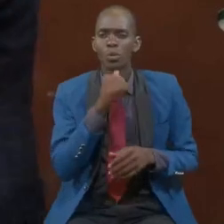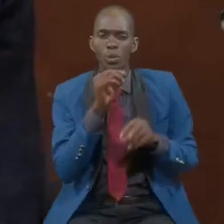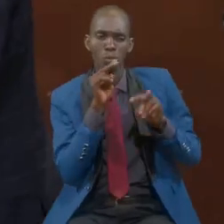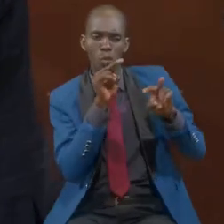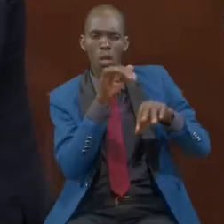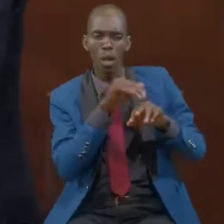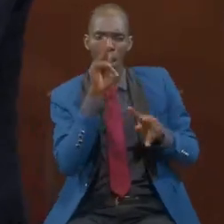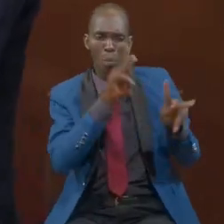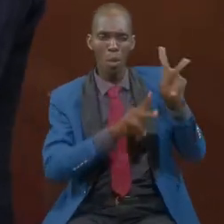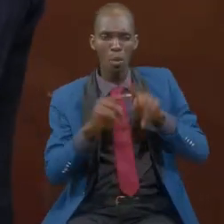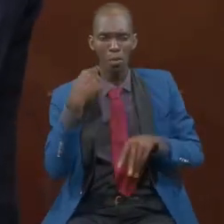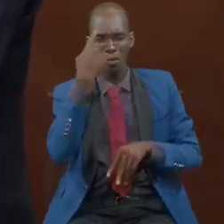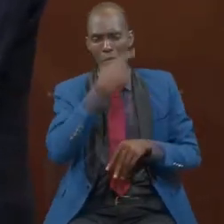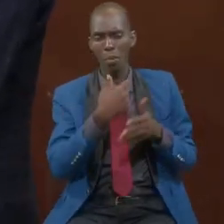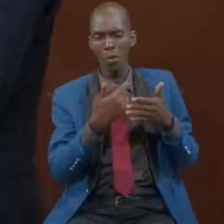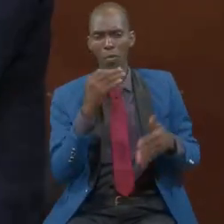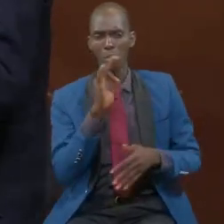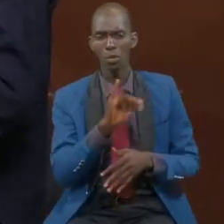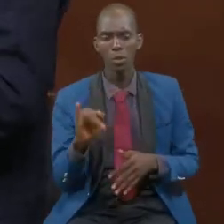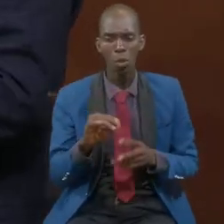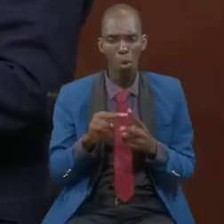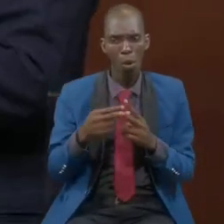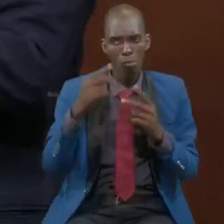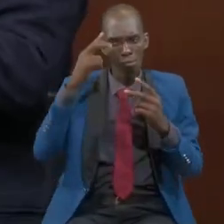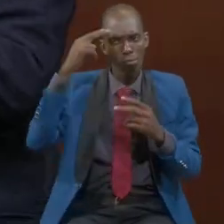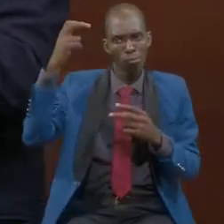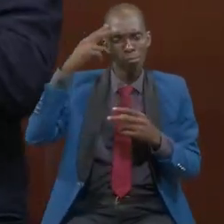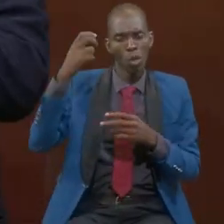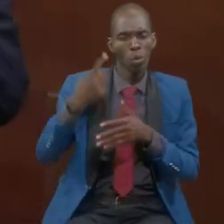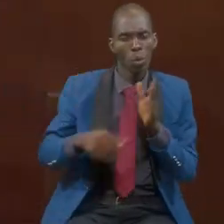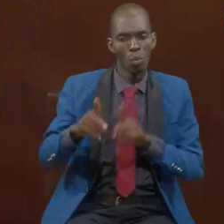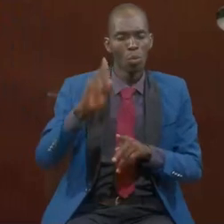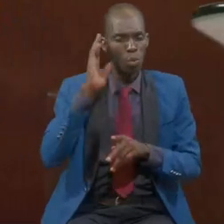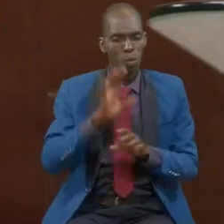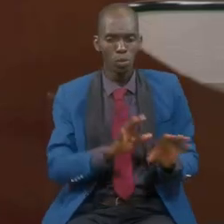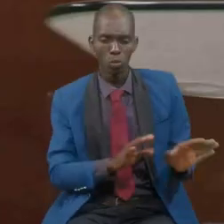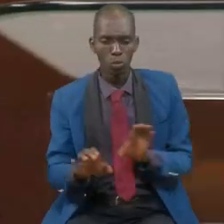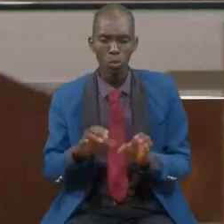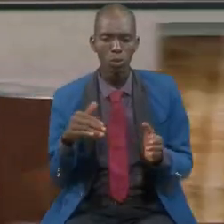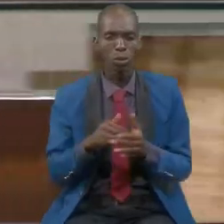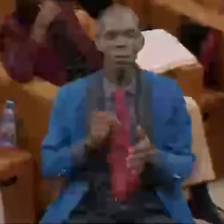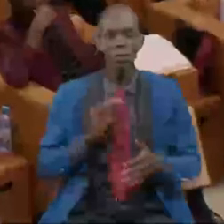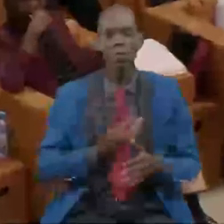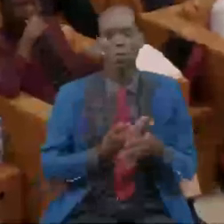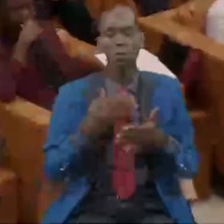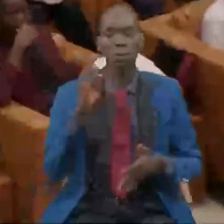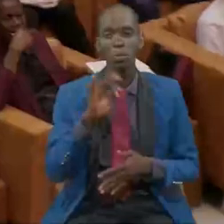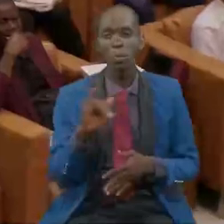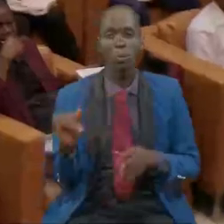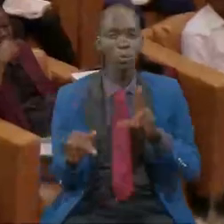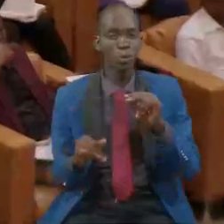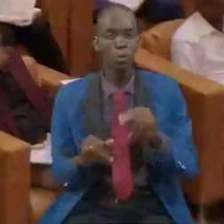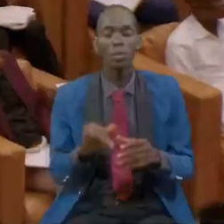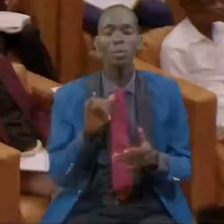pas les gens, qu'on ne voit pas ce qu'ils vont nous faire, comment ils vont agir. C'est ce